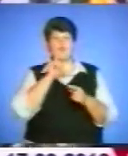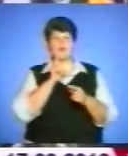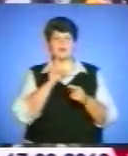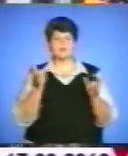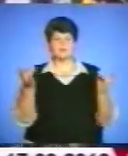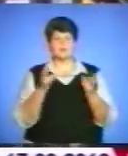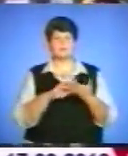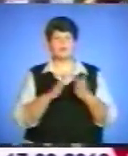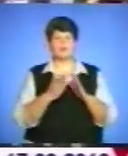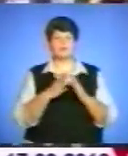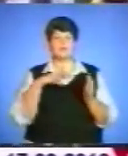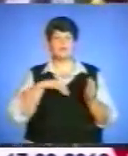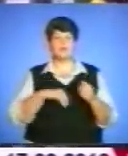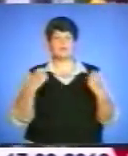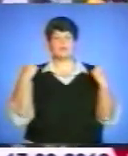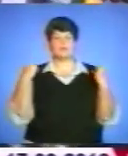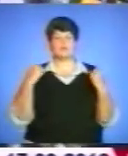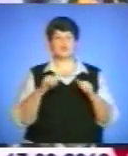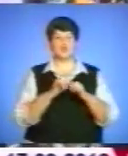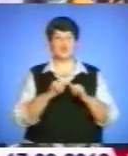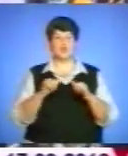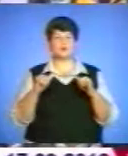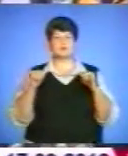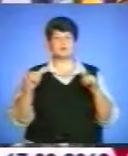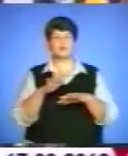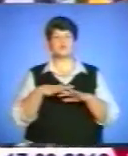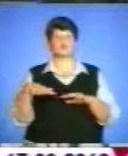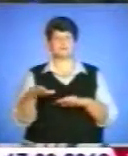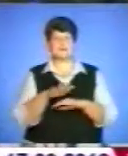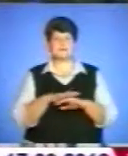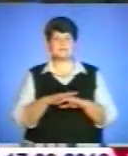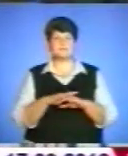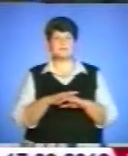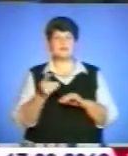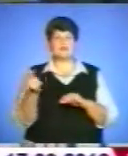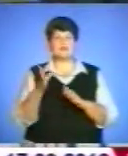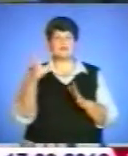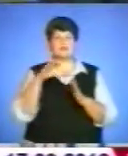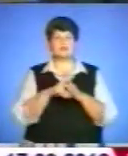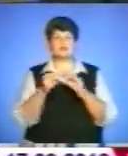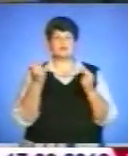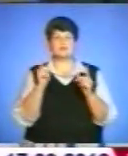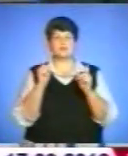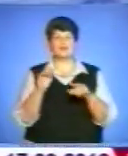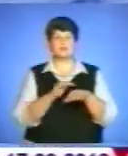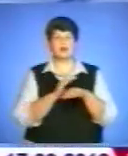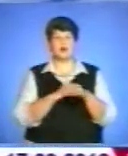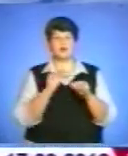для духовного і фізичного розвитку суспільства. Тернополяни вклали кошти лише в благоустрій